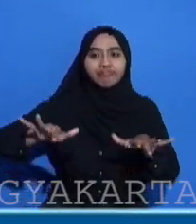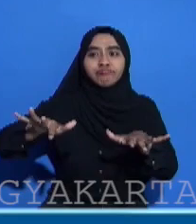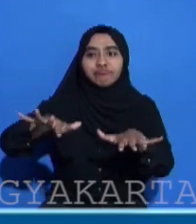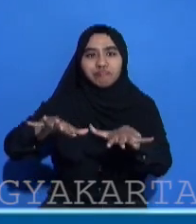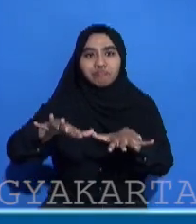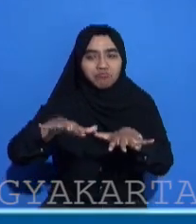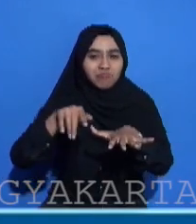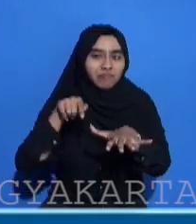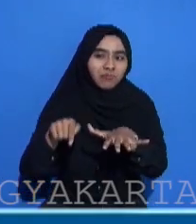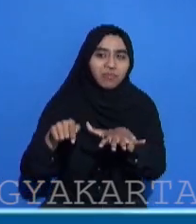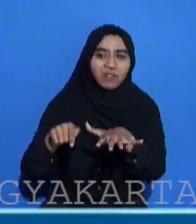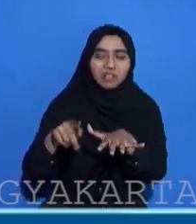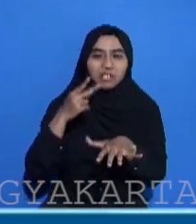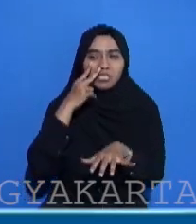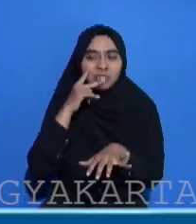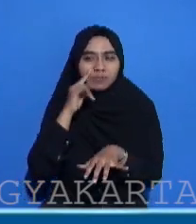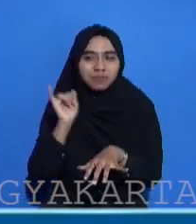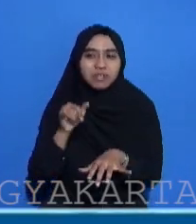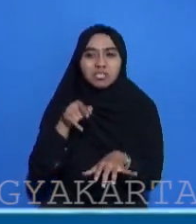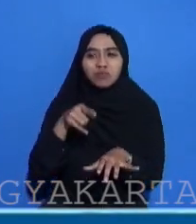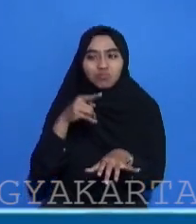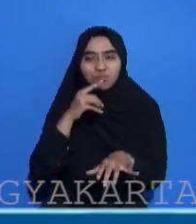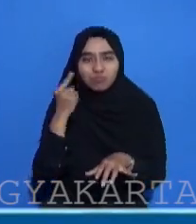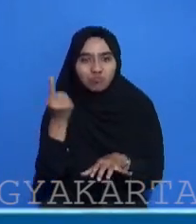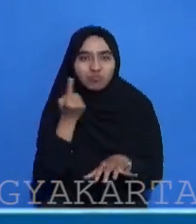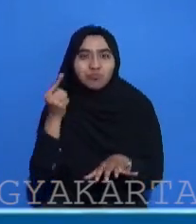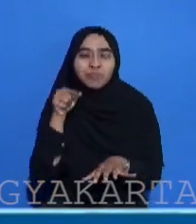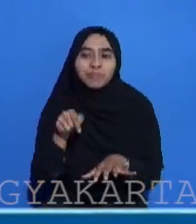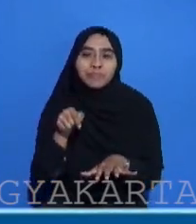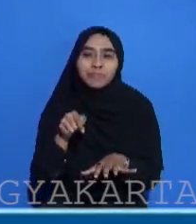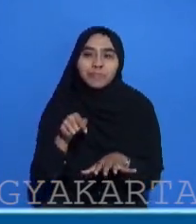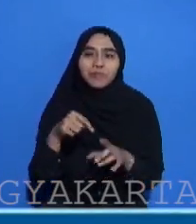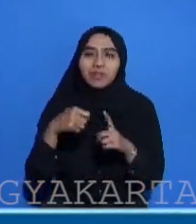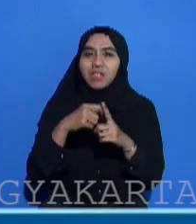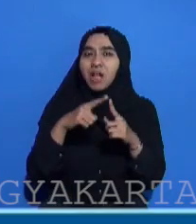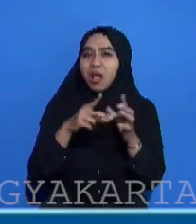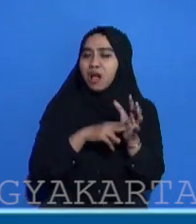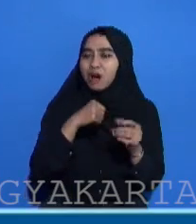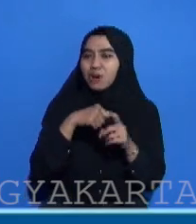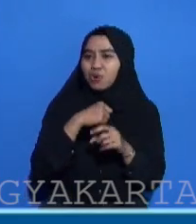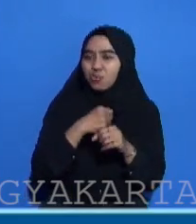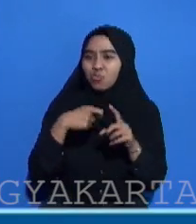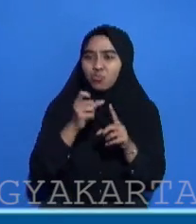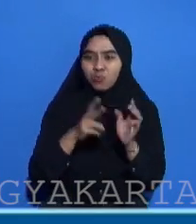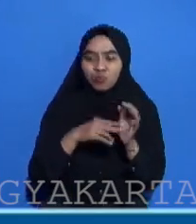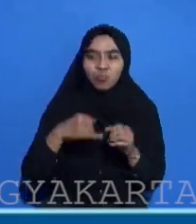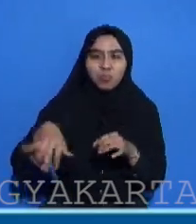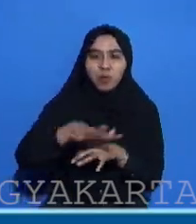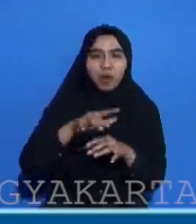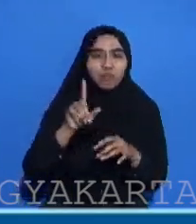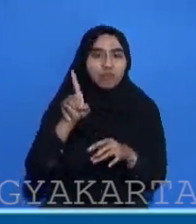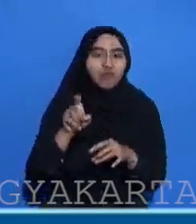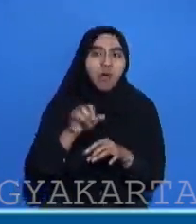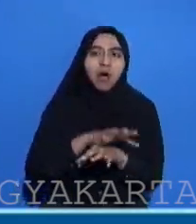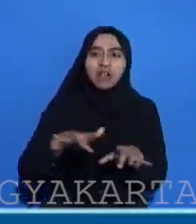gesik pesisir kados tanaman kangkung limrahipun. Bedanipun kangkung laut boten betaken toya kathah, cakrik ronipun kangkung